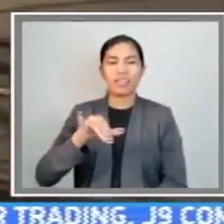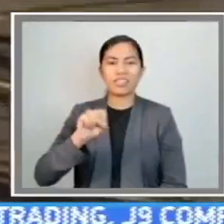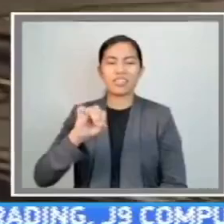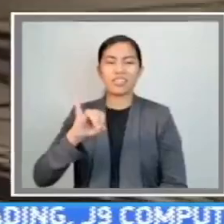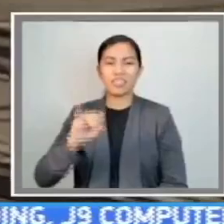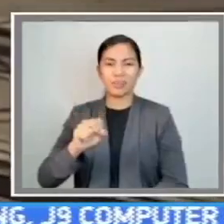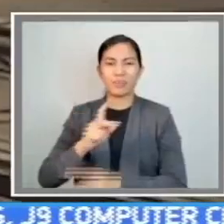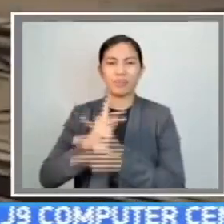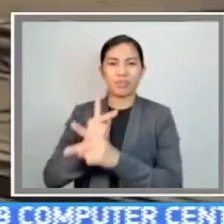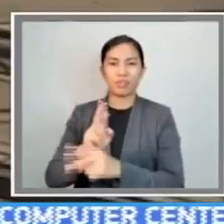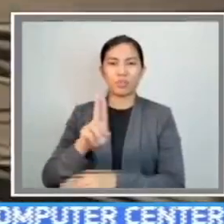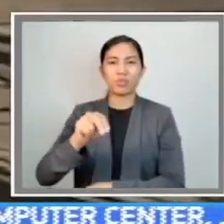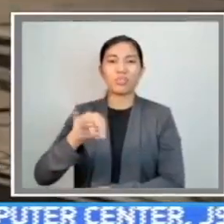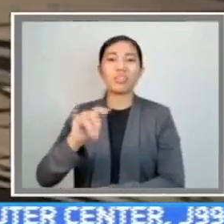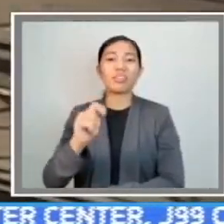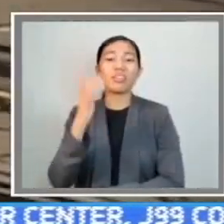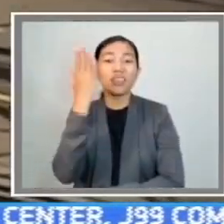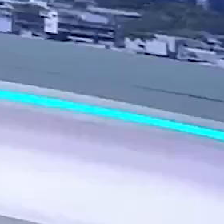ng pamilya.